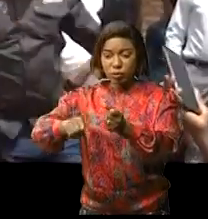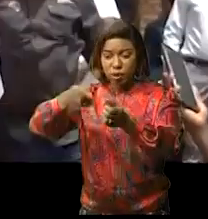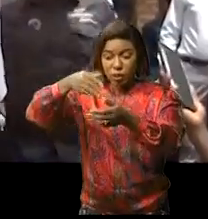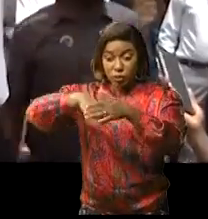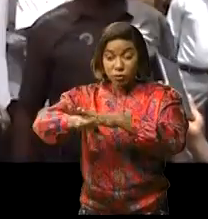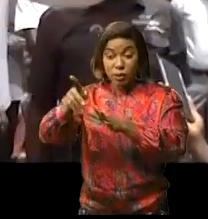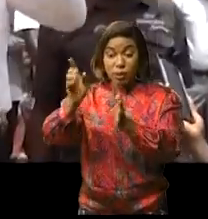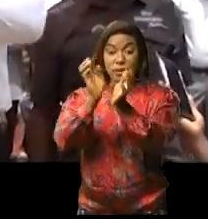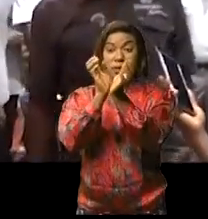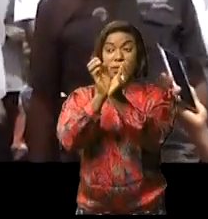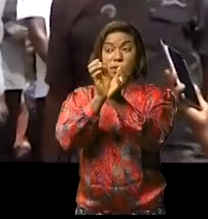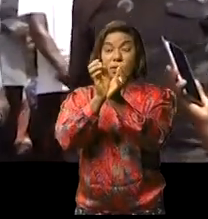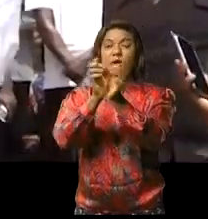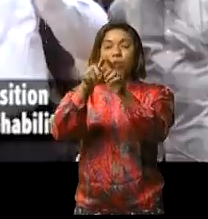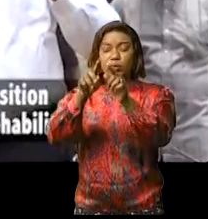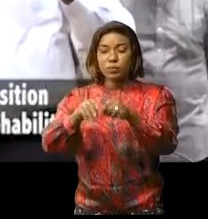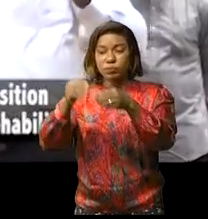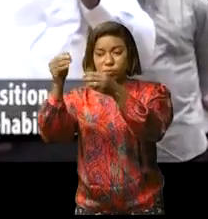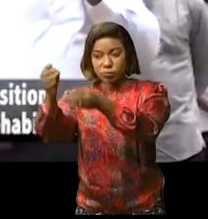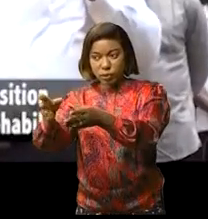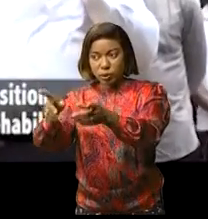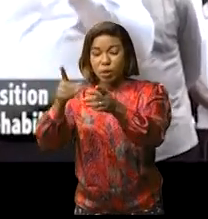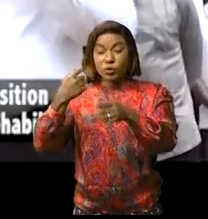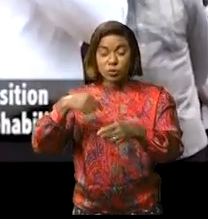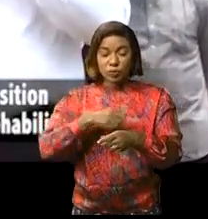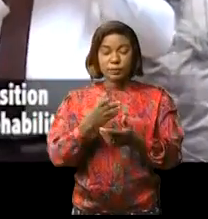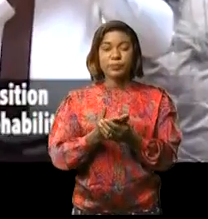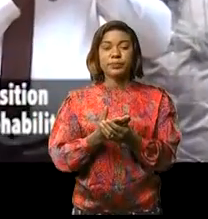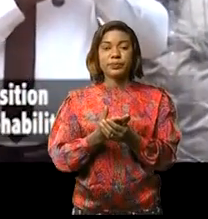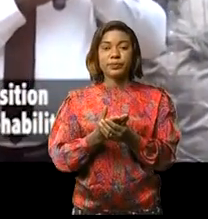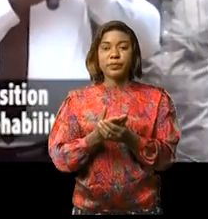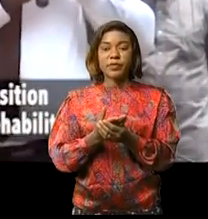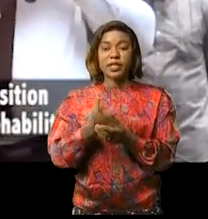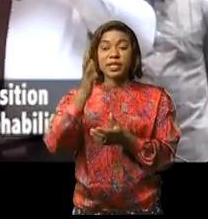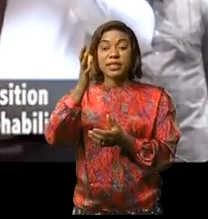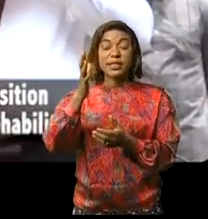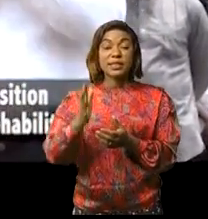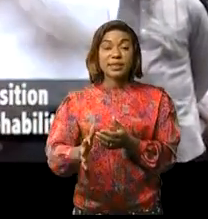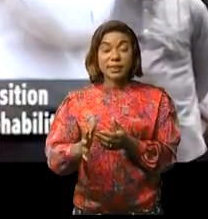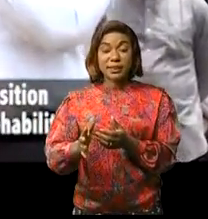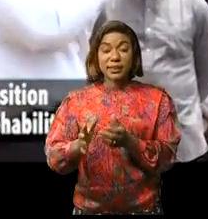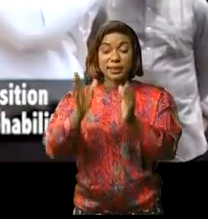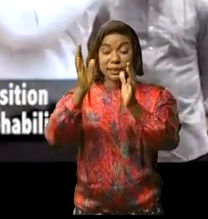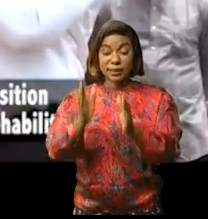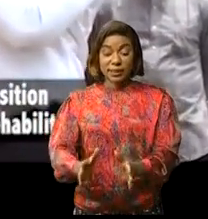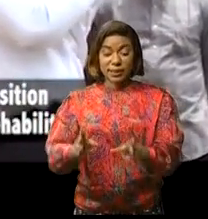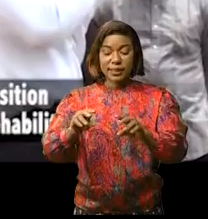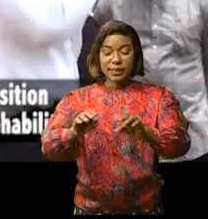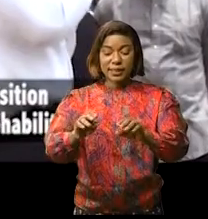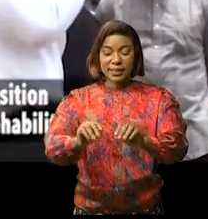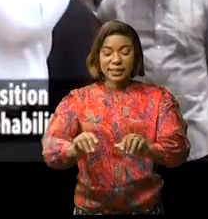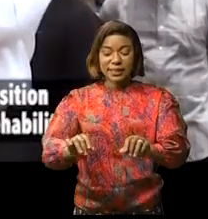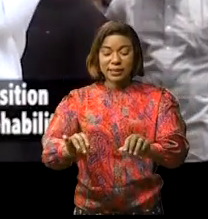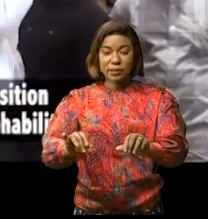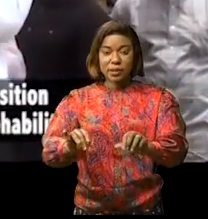na ye. Voiture wana tika kina ndako bo pesa ye. Tozo disponibiliser 500 sacs ya ciment pour que babanda